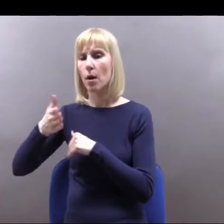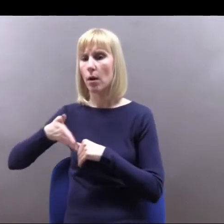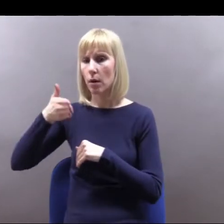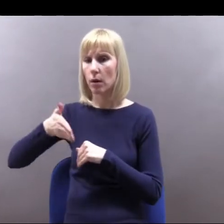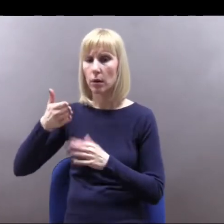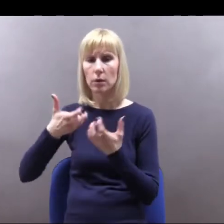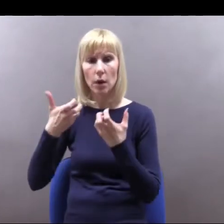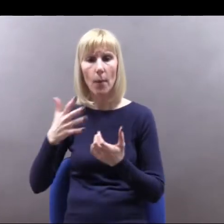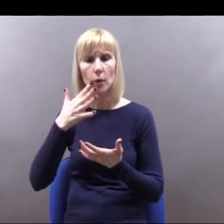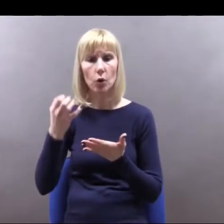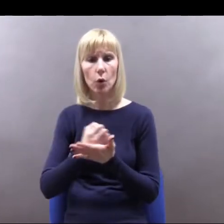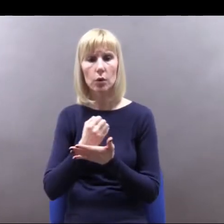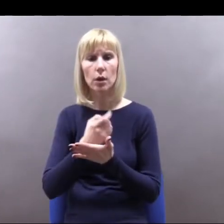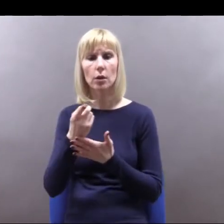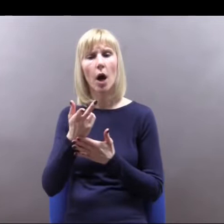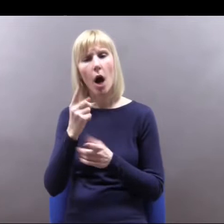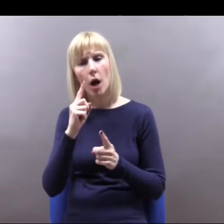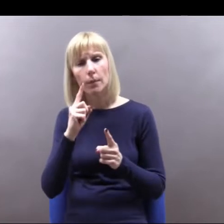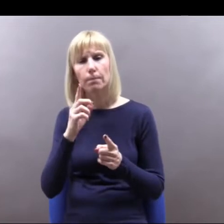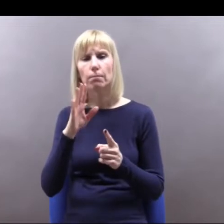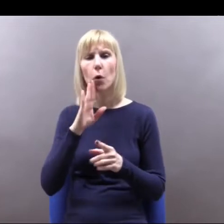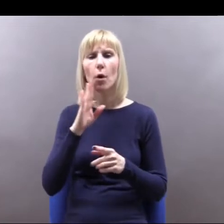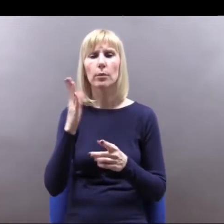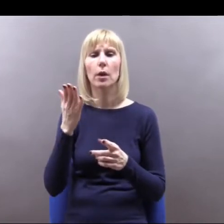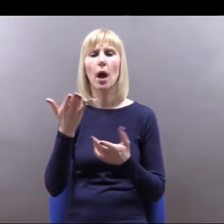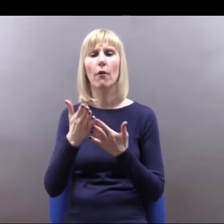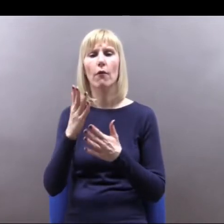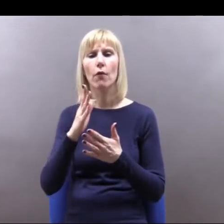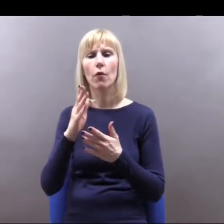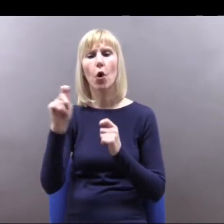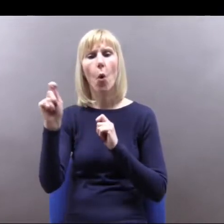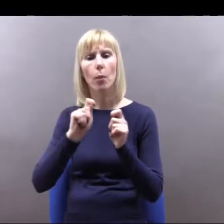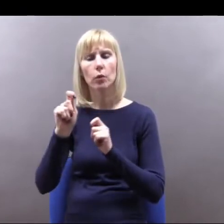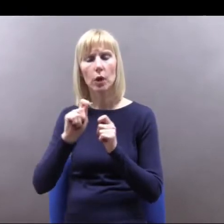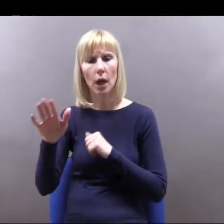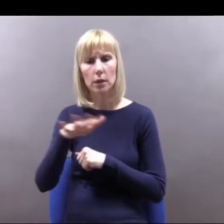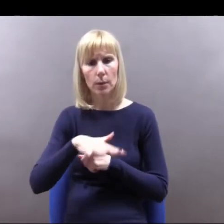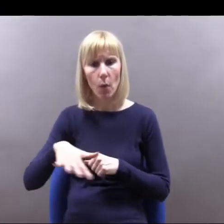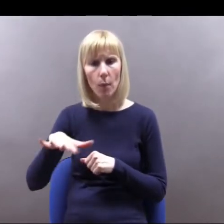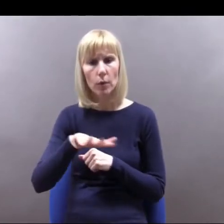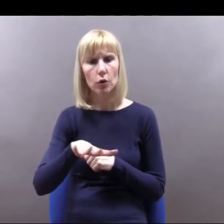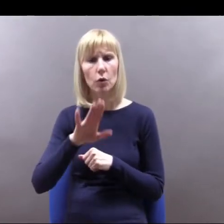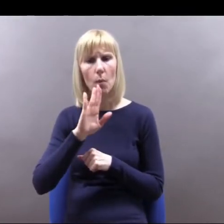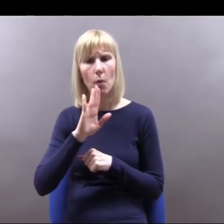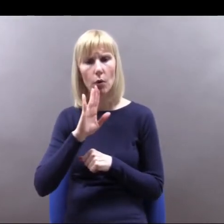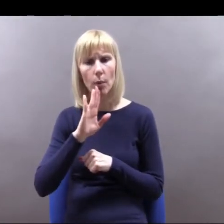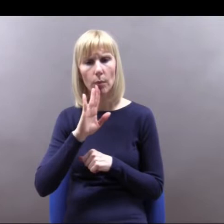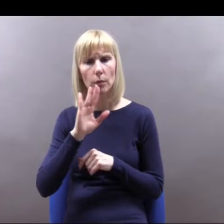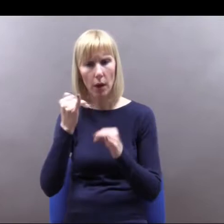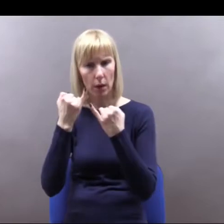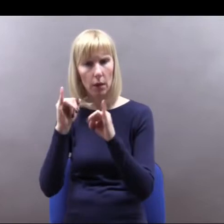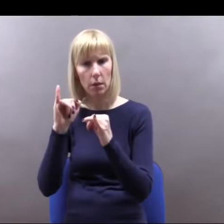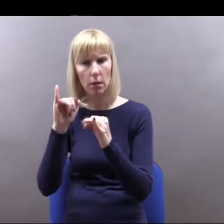czyli na podobieństwo innych miast w Polsce, czy Trójmiasta, czy Warszawy, żeby można pociągiem poruszać się również